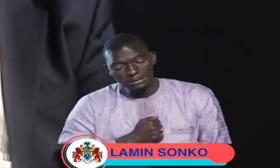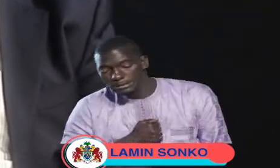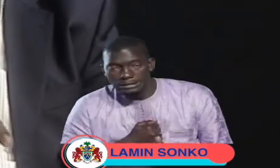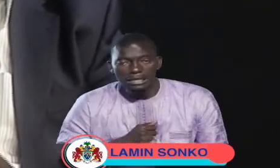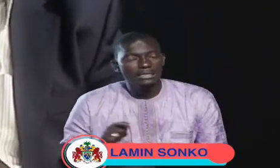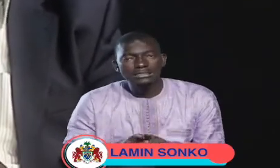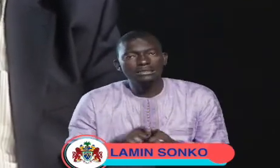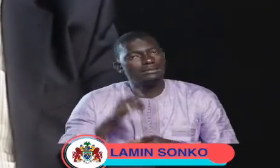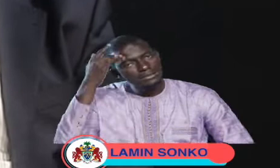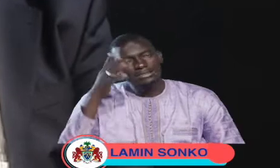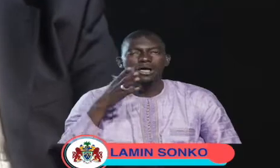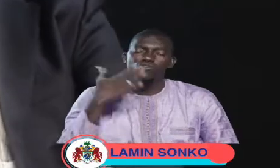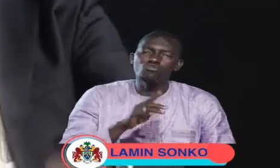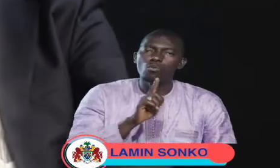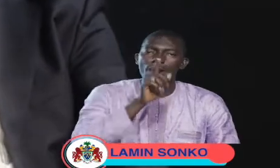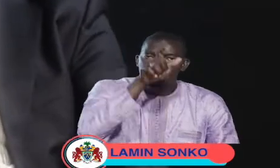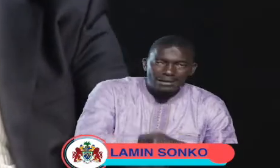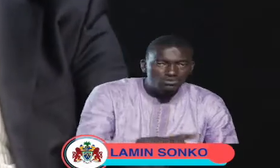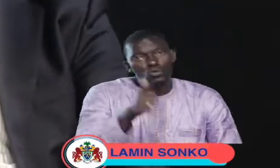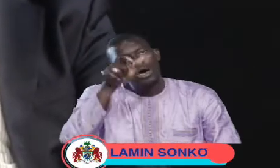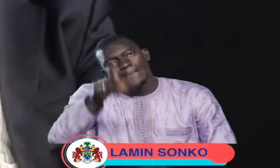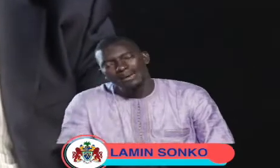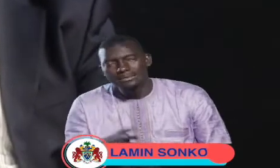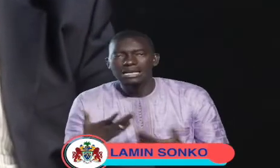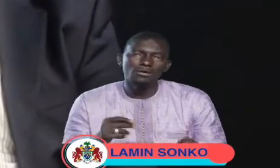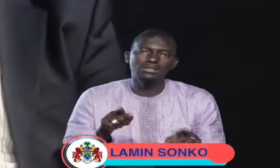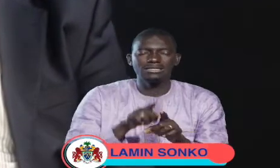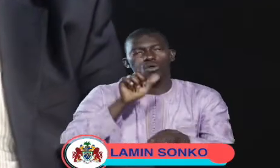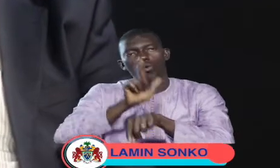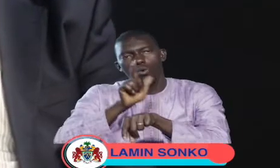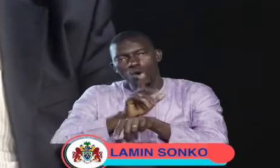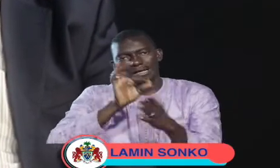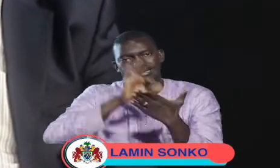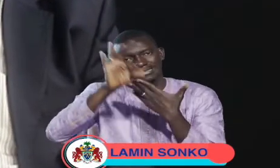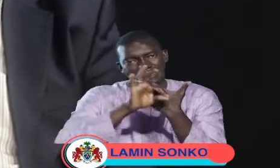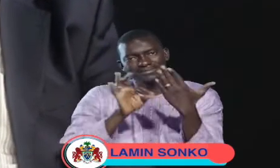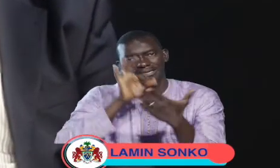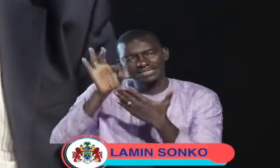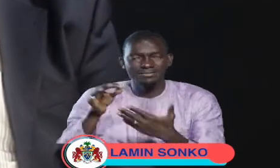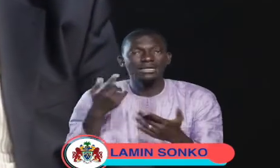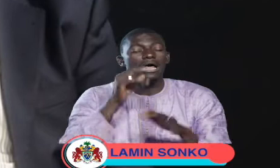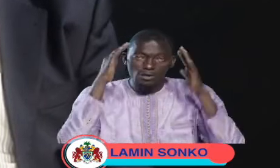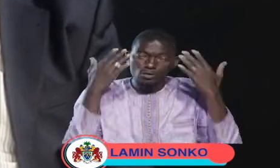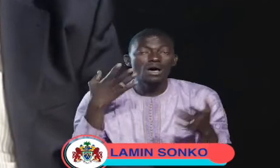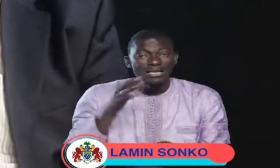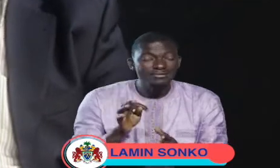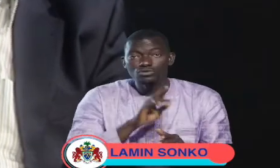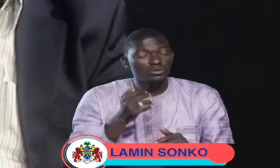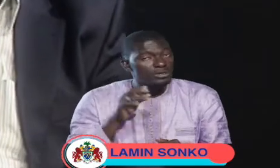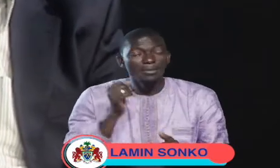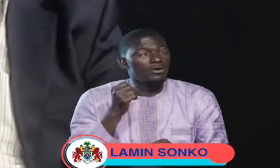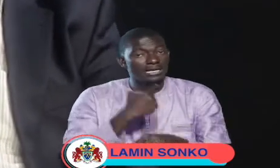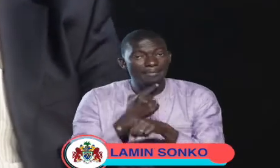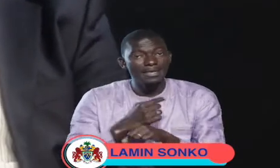ba bola moto ka taw moto mi anko be bodu la kelin wala ka fu local transmission ni alman tanga no dunda jangabe jawaba la ba on to la jang hansa na